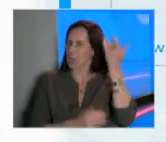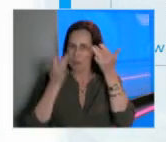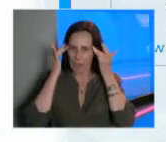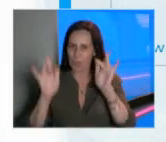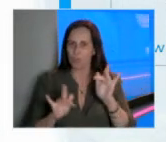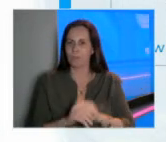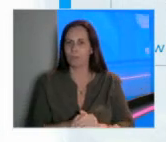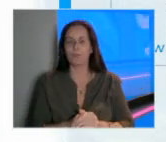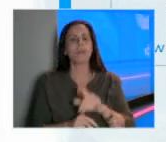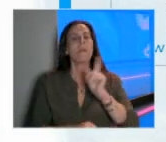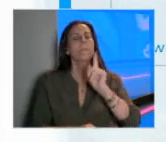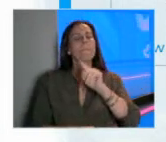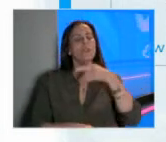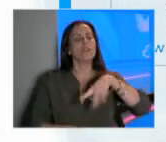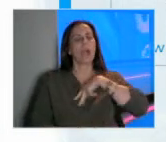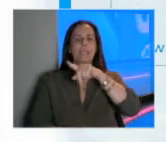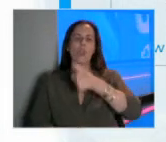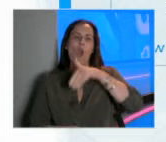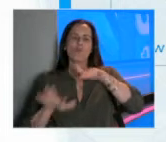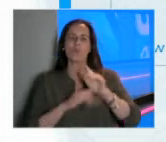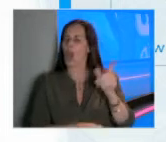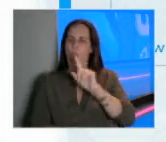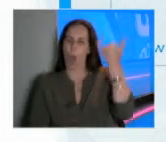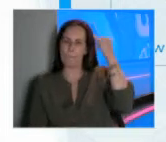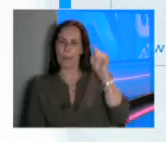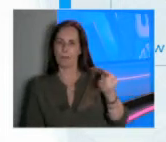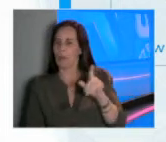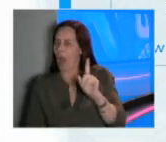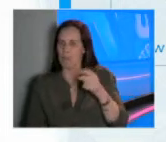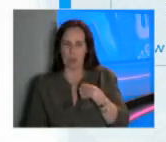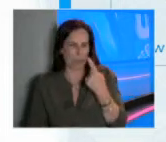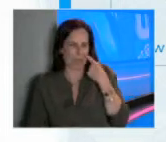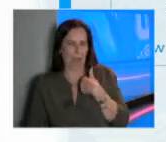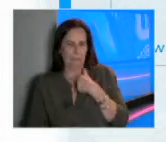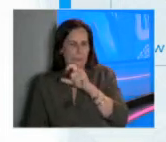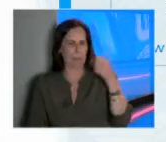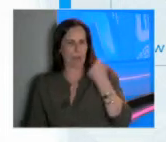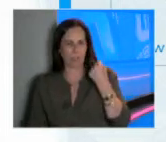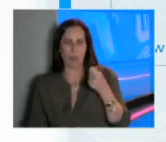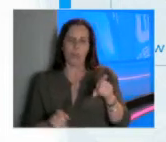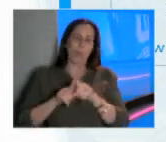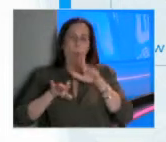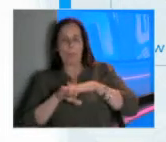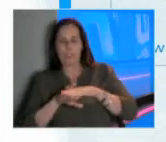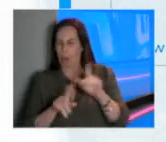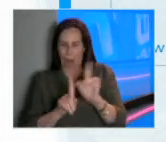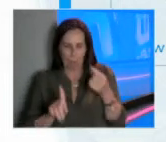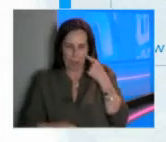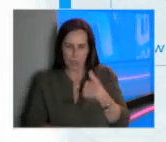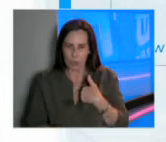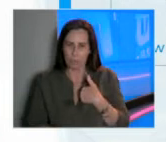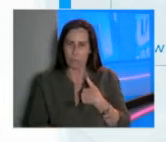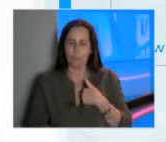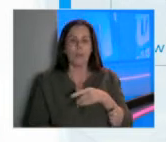מסור, הכתובת הוא ראש הממשלה, לא פקיד, אך איני מתרשם ממילים נחרצות וכאילו מקצועיות אלו,